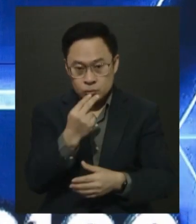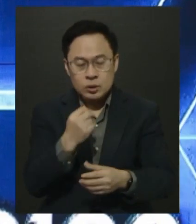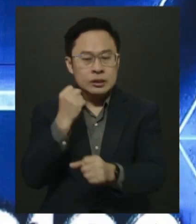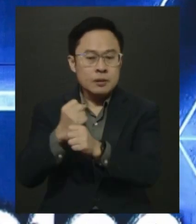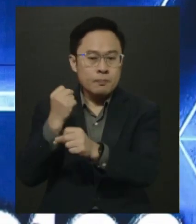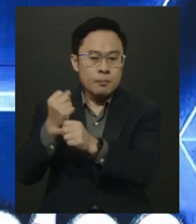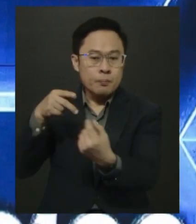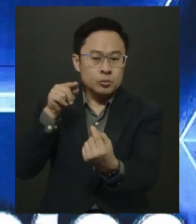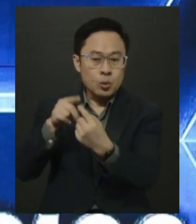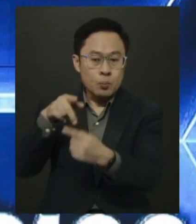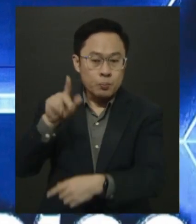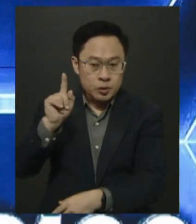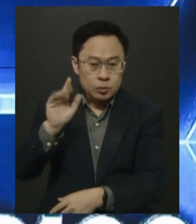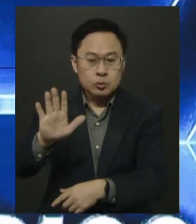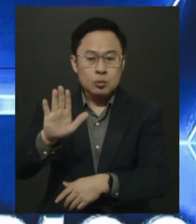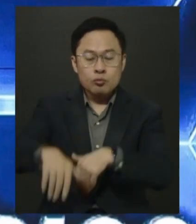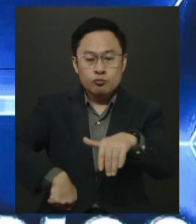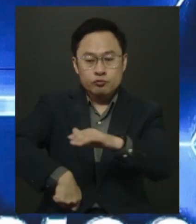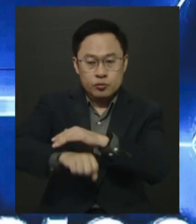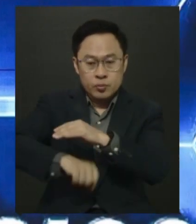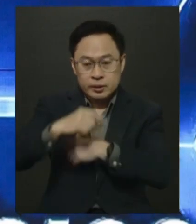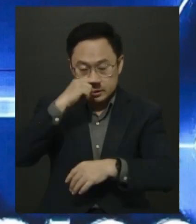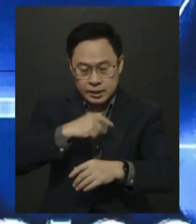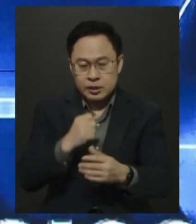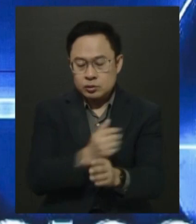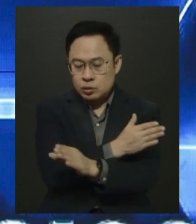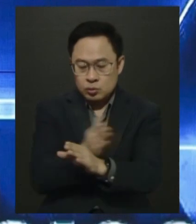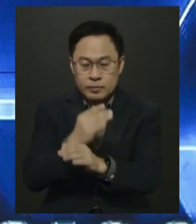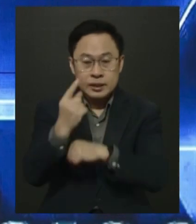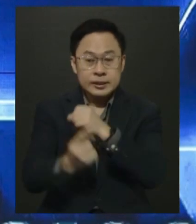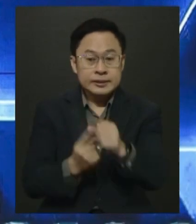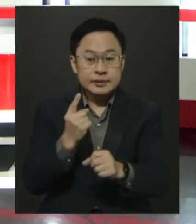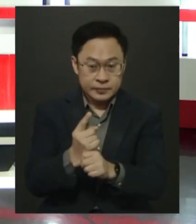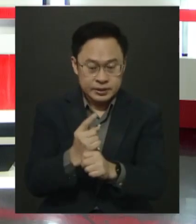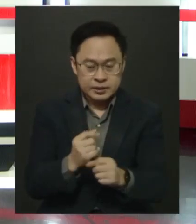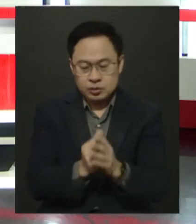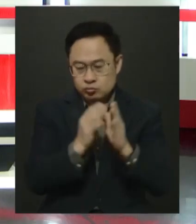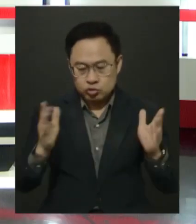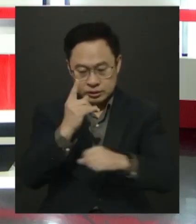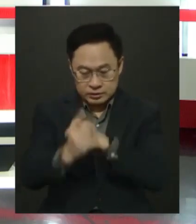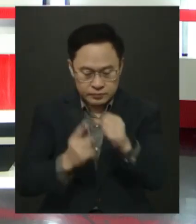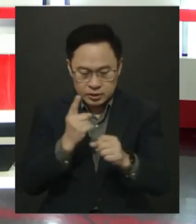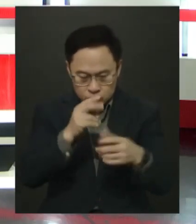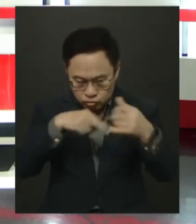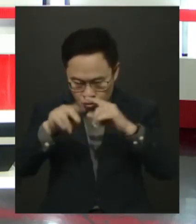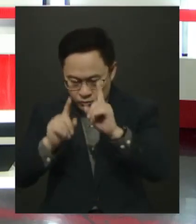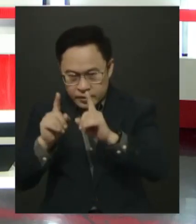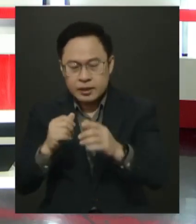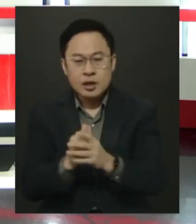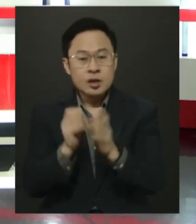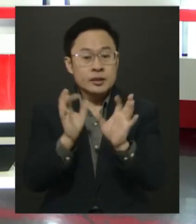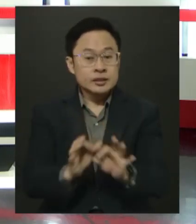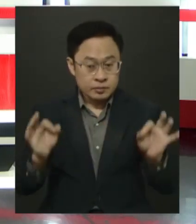ความดีให้กับวงการกีฬาฟุตบอลของไทยในช่วงรอบปีที่ผ่านมาแล้วก็อยากจะรู้ด้วยว่าสุดท้ายแล้ว Kings Cupใน